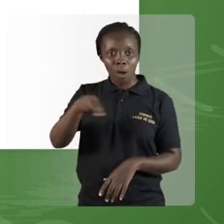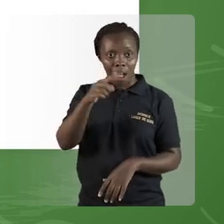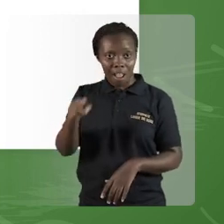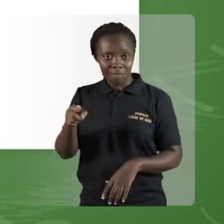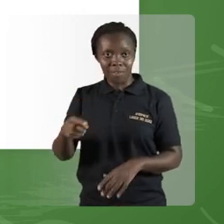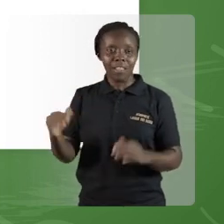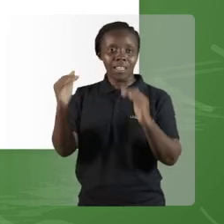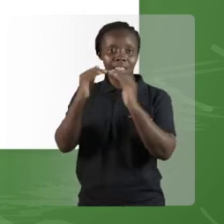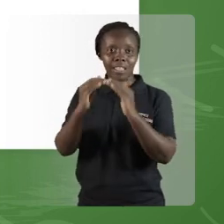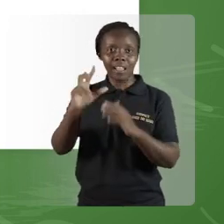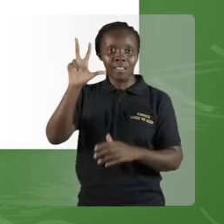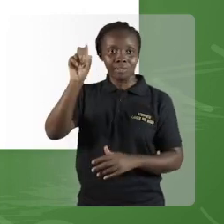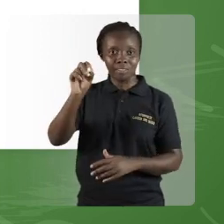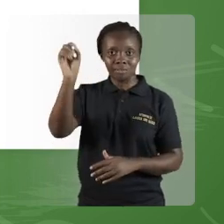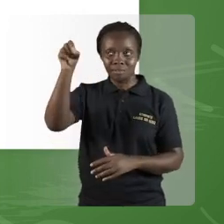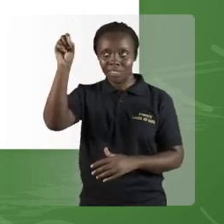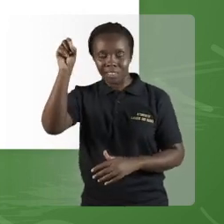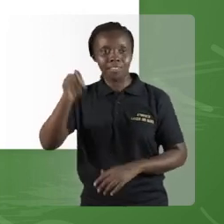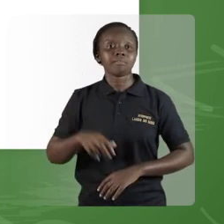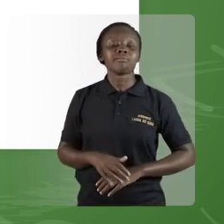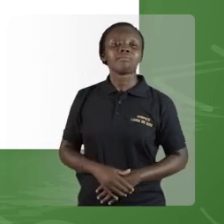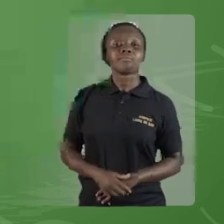30 degrés.